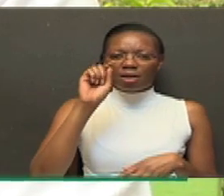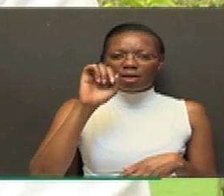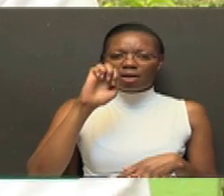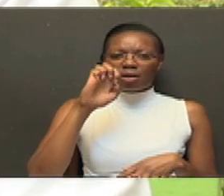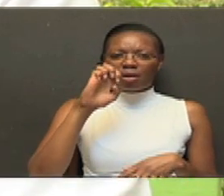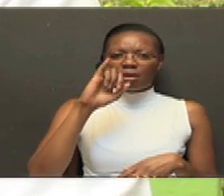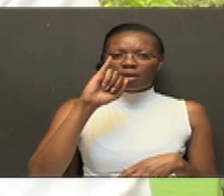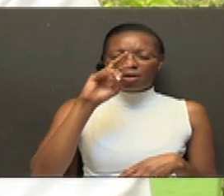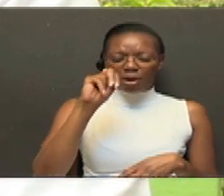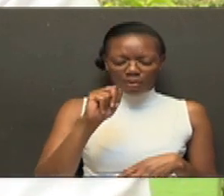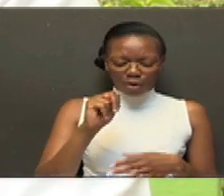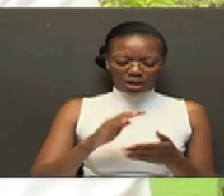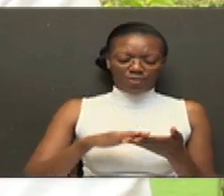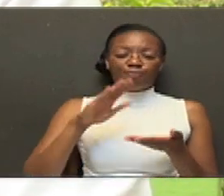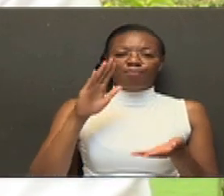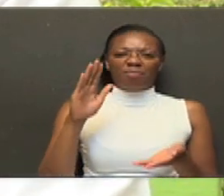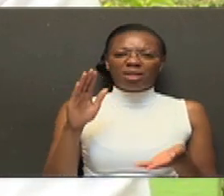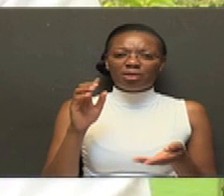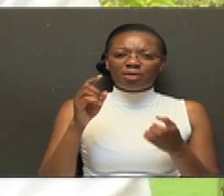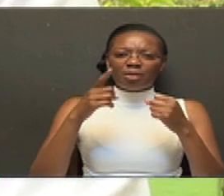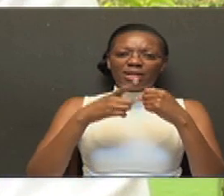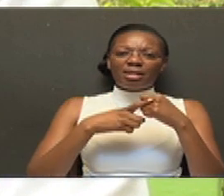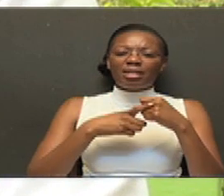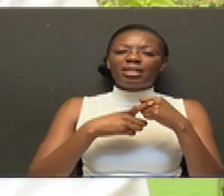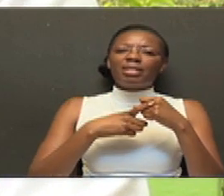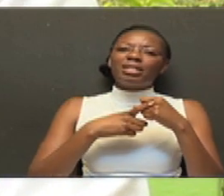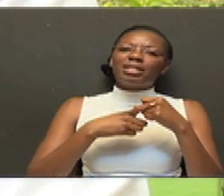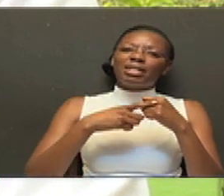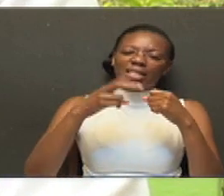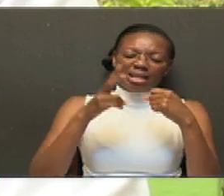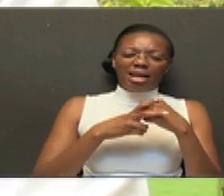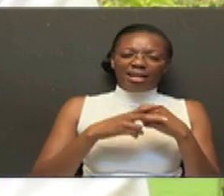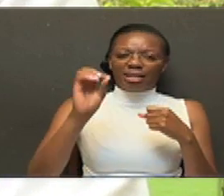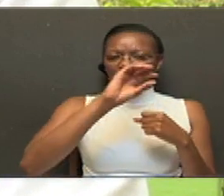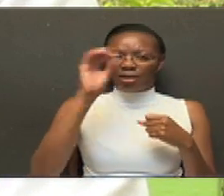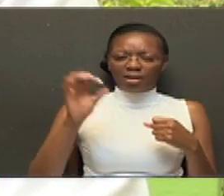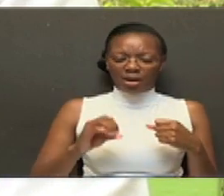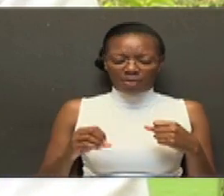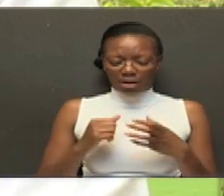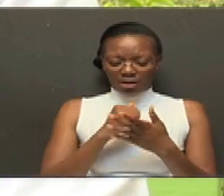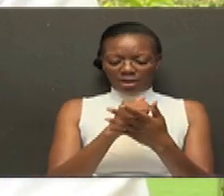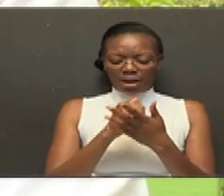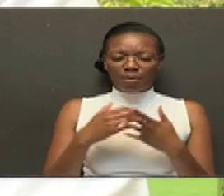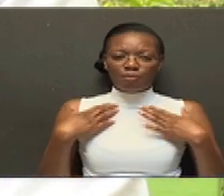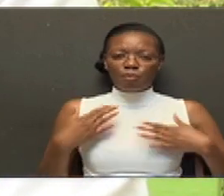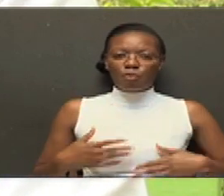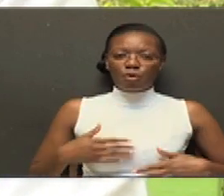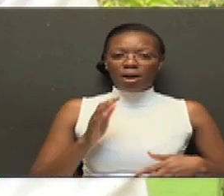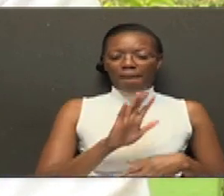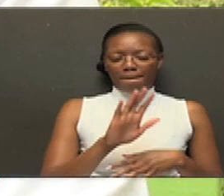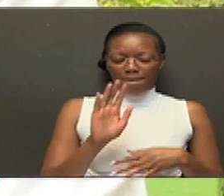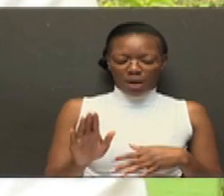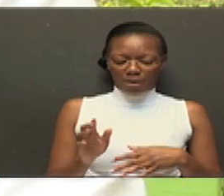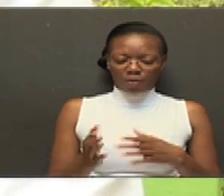kwa asilimia ni 67. Na ukiangalia haswa vyakula vingine, tuseme